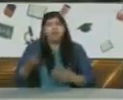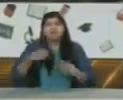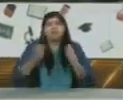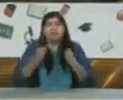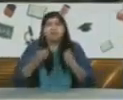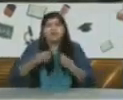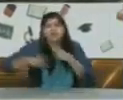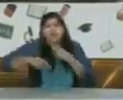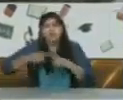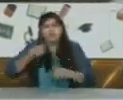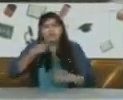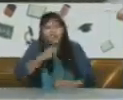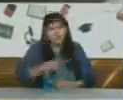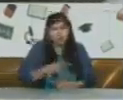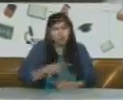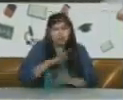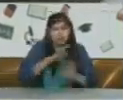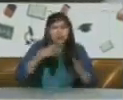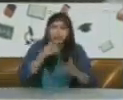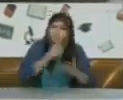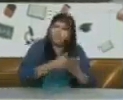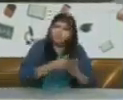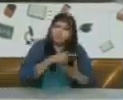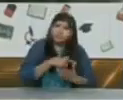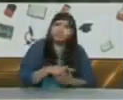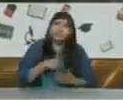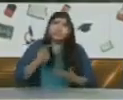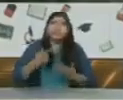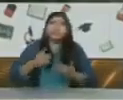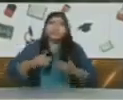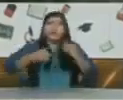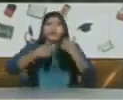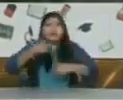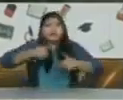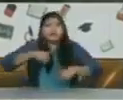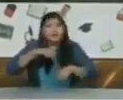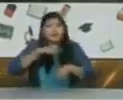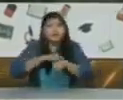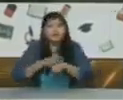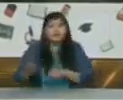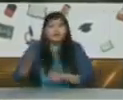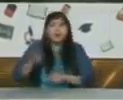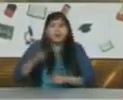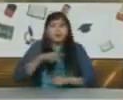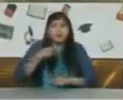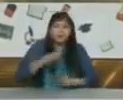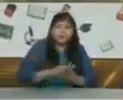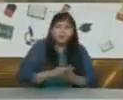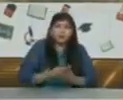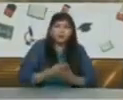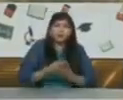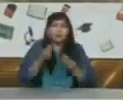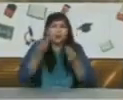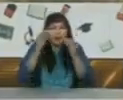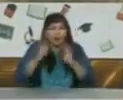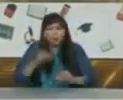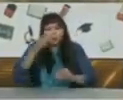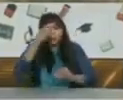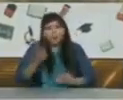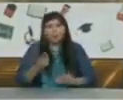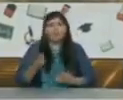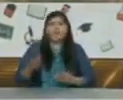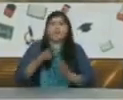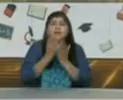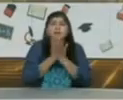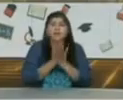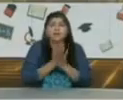ये कहा जाता है और एग्जाम में तो खास तौर पर बार बार कहा जाता है कि जो सरल उसको पहले करो भाई, जब